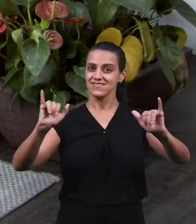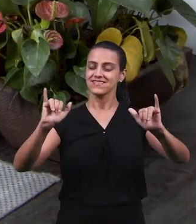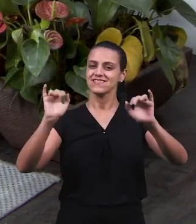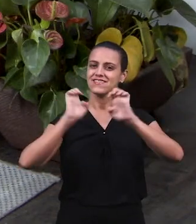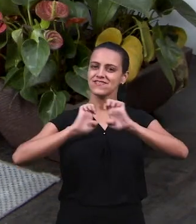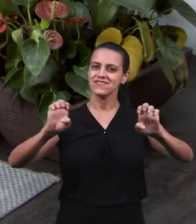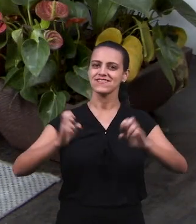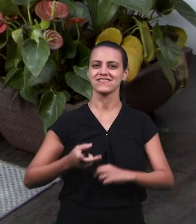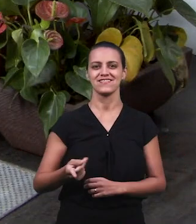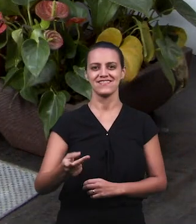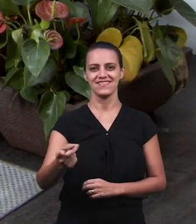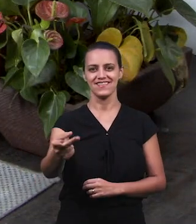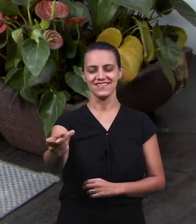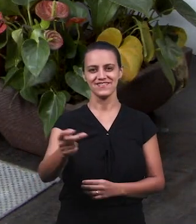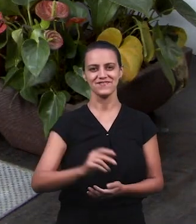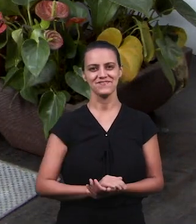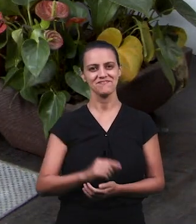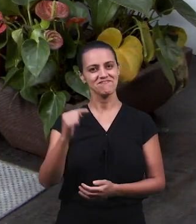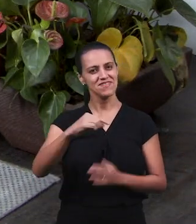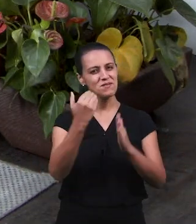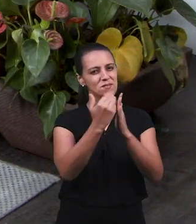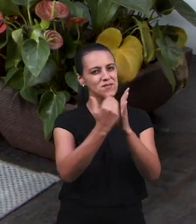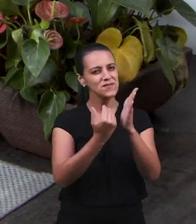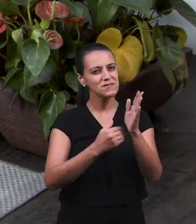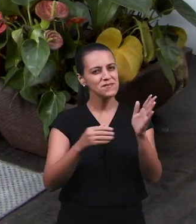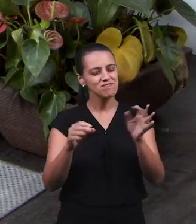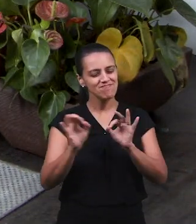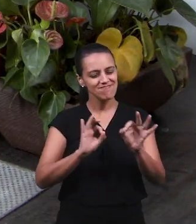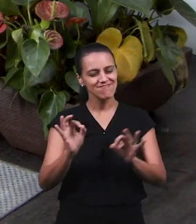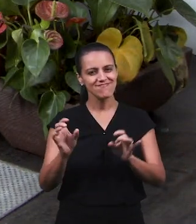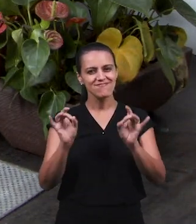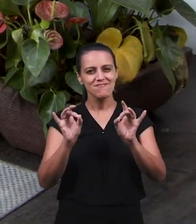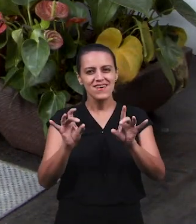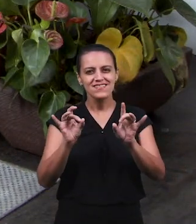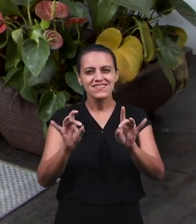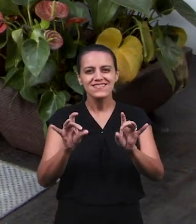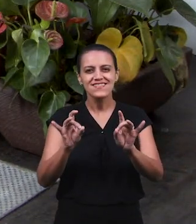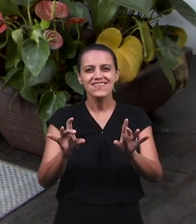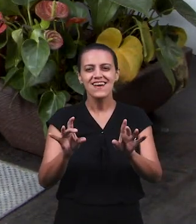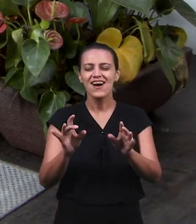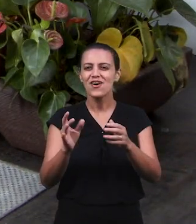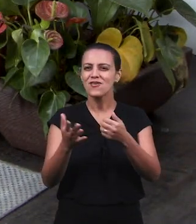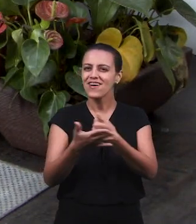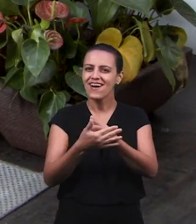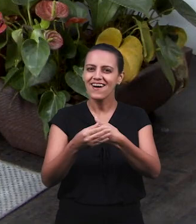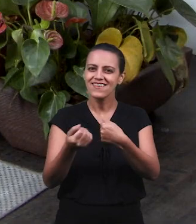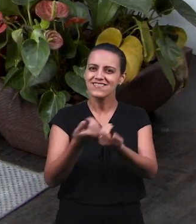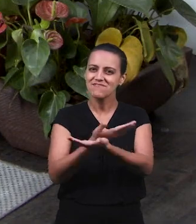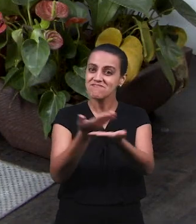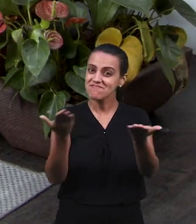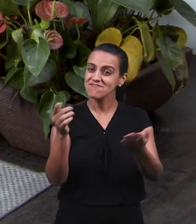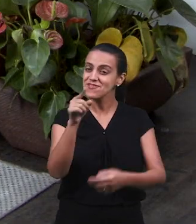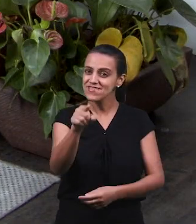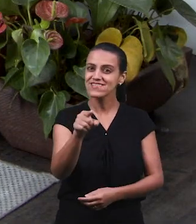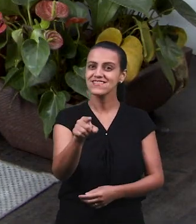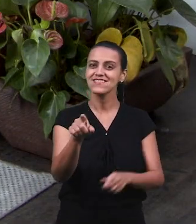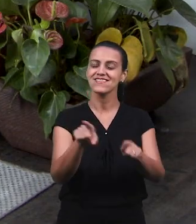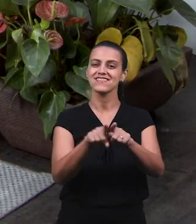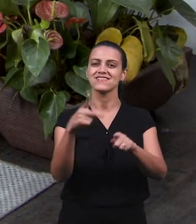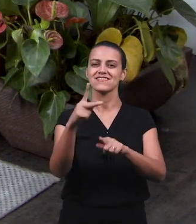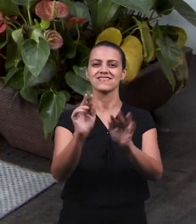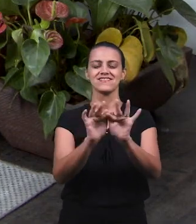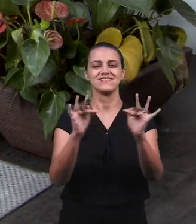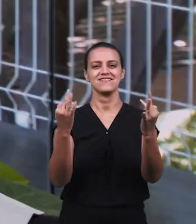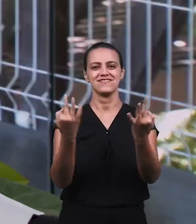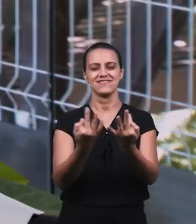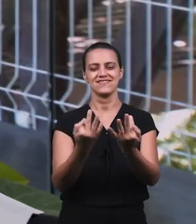éternel. Cette formation est préparée spécialement et avec tout l'amour pour vous et pour toute votre famille.